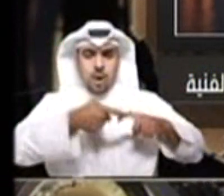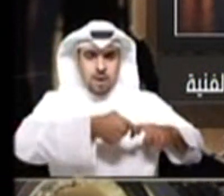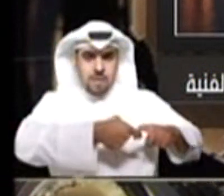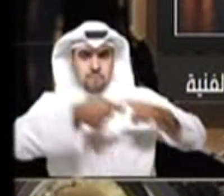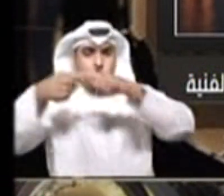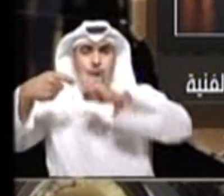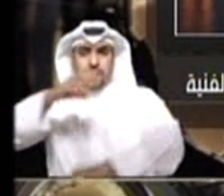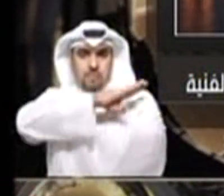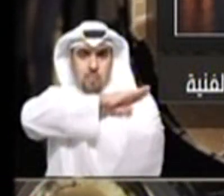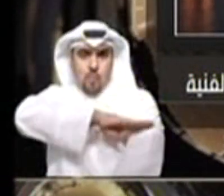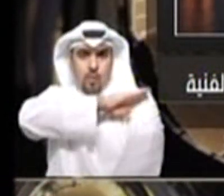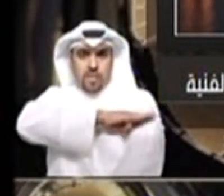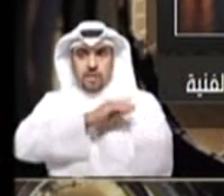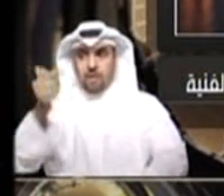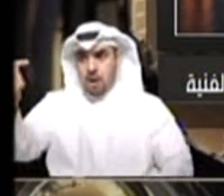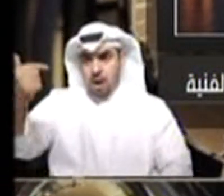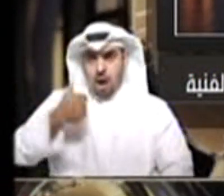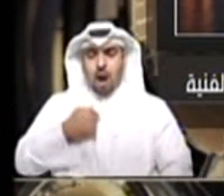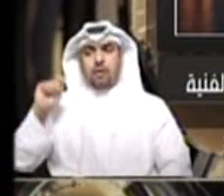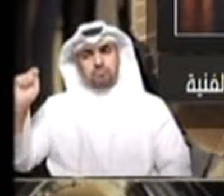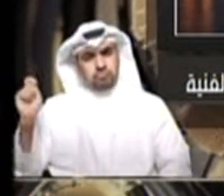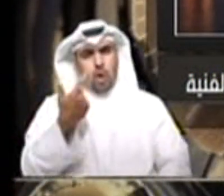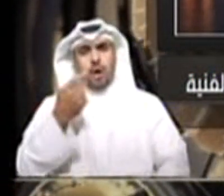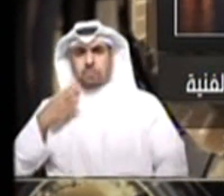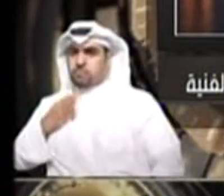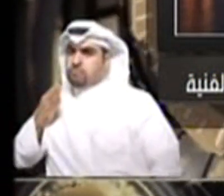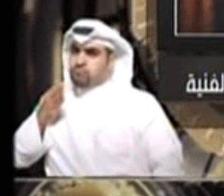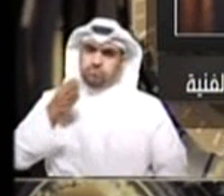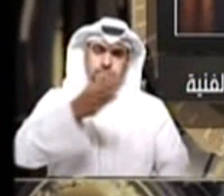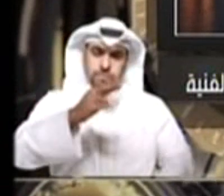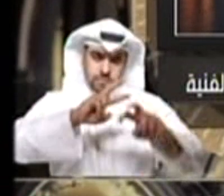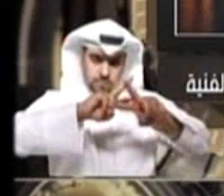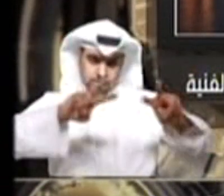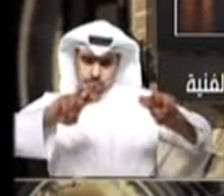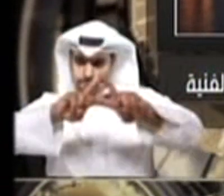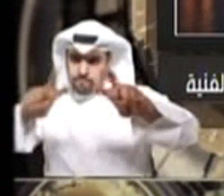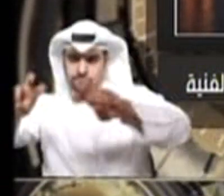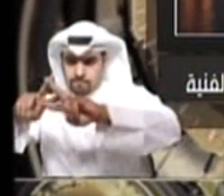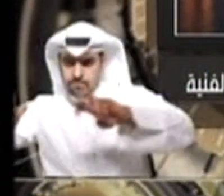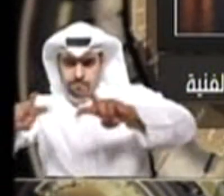الى يعني اهم عنصر وهو يمكن المواطن في حال رصده لاي